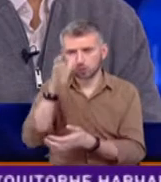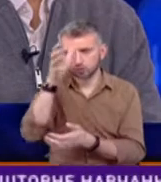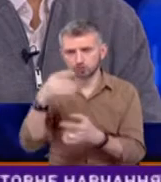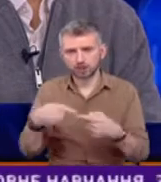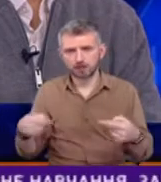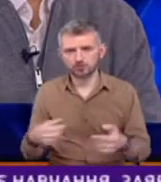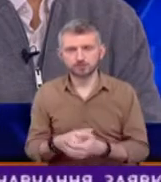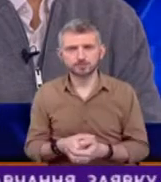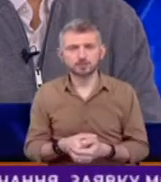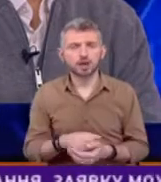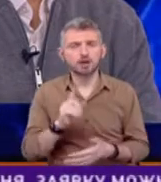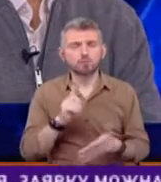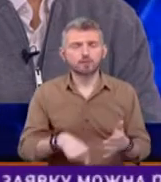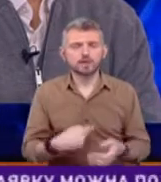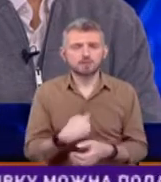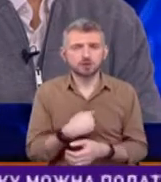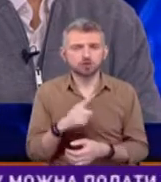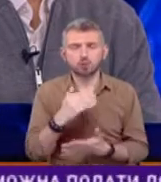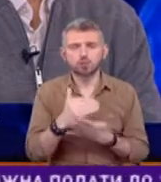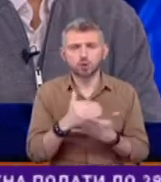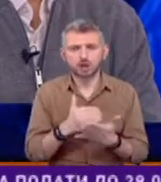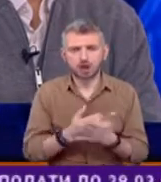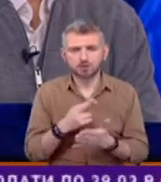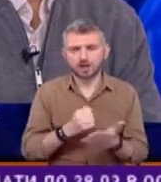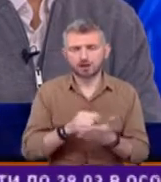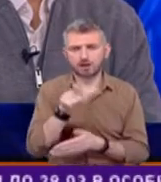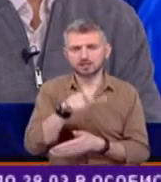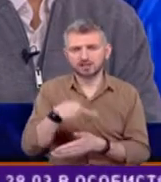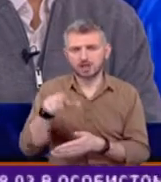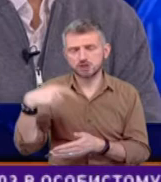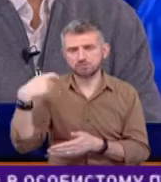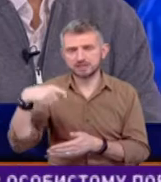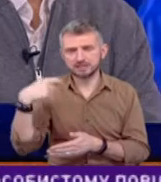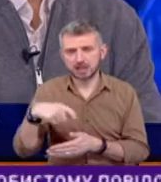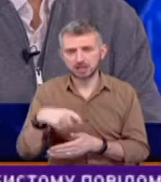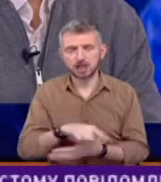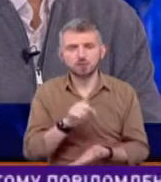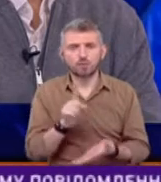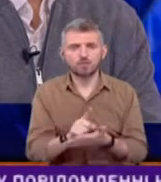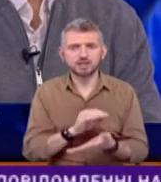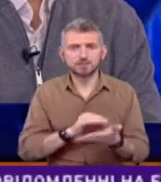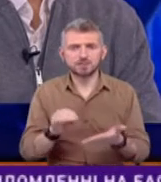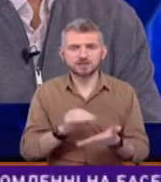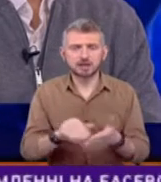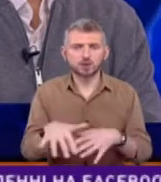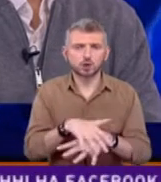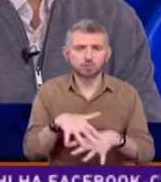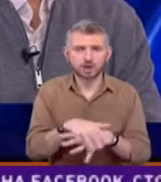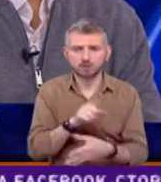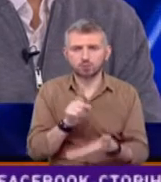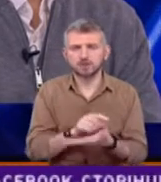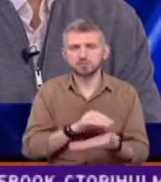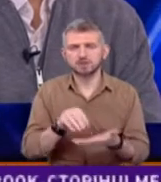речі? Повірте мені, що програми для кандидатів у президенти повинні писати громади, повинні